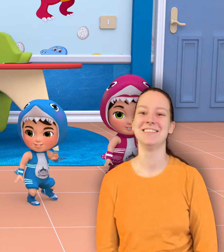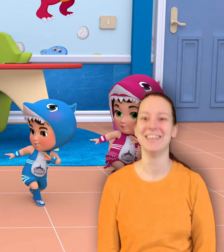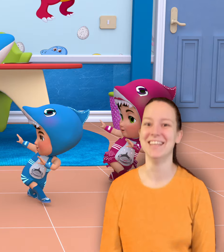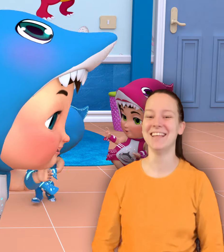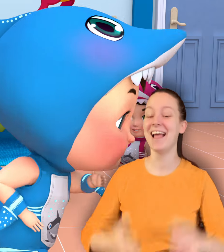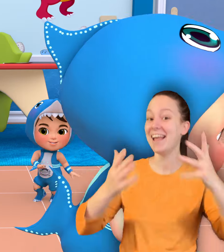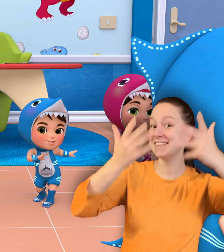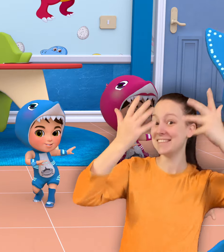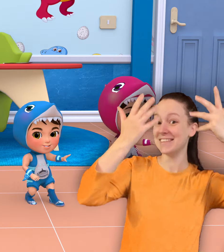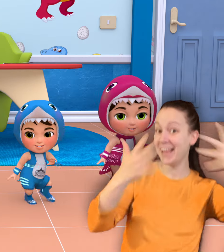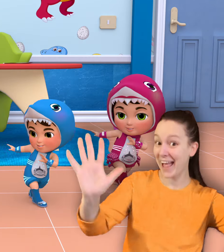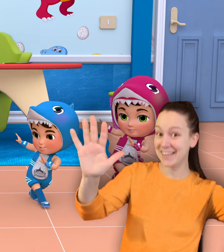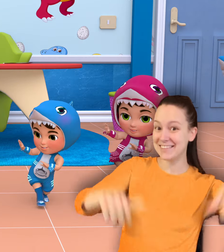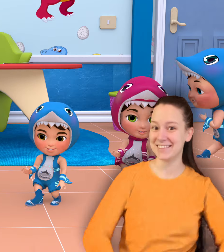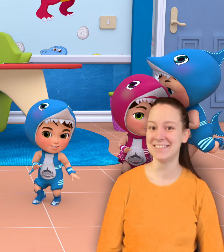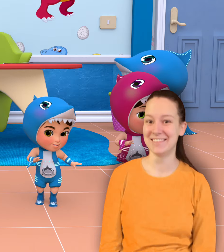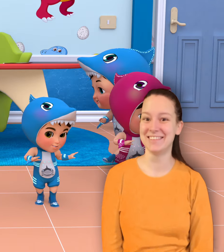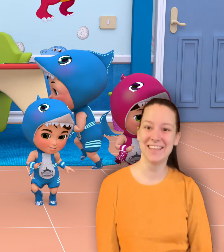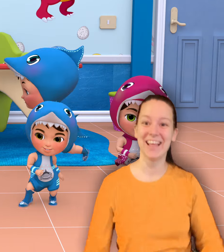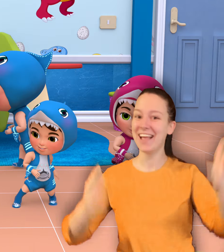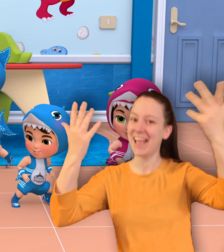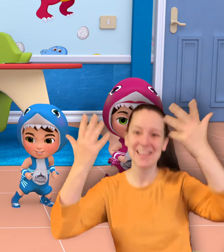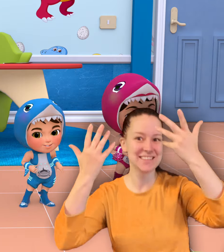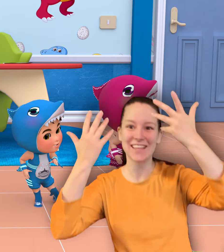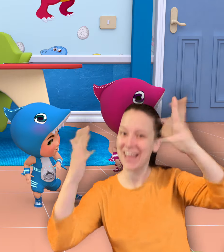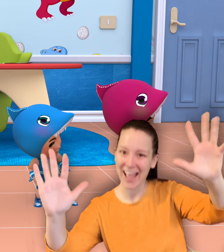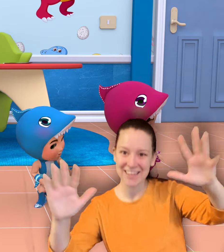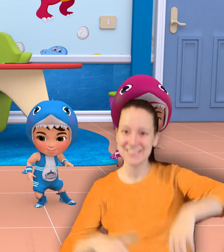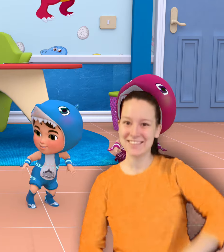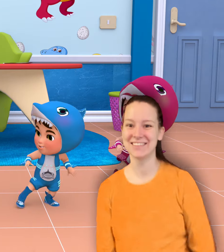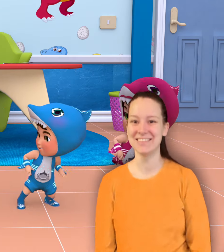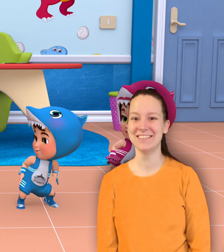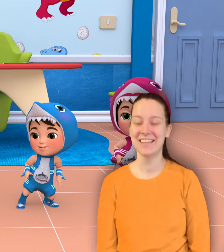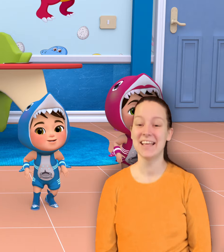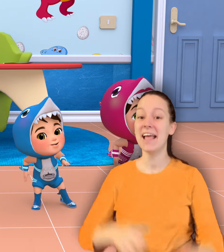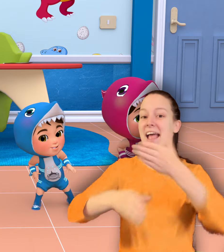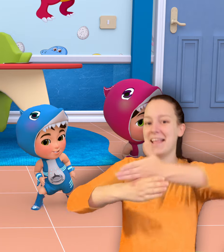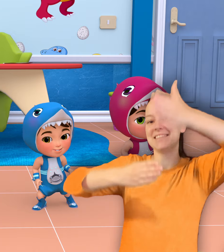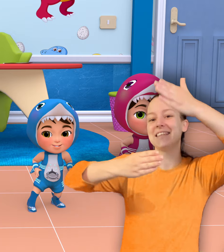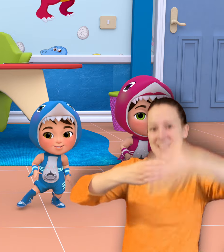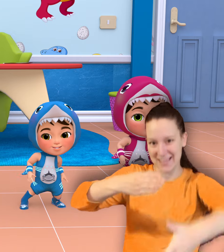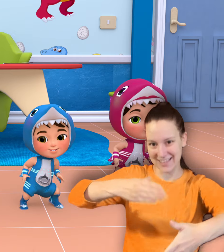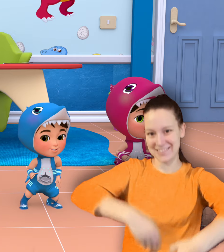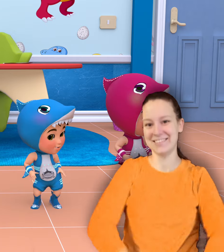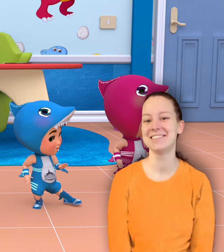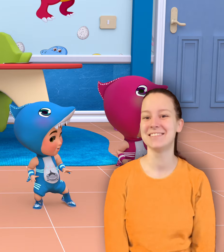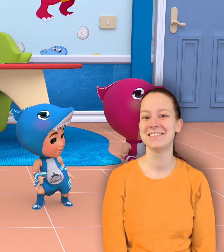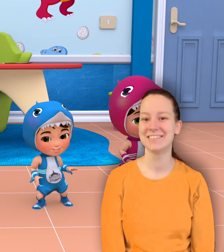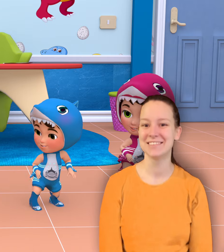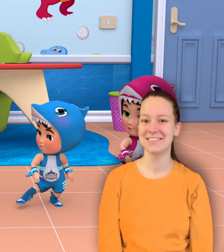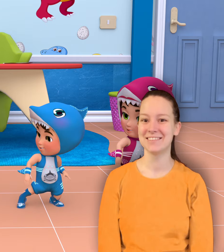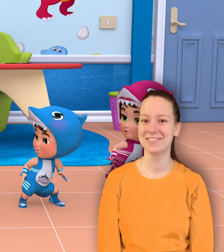嬉しい楽しい驚終わり